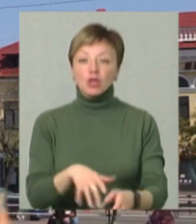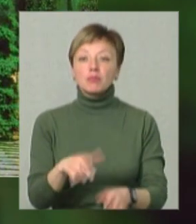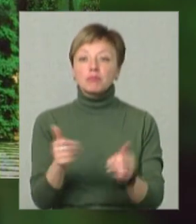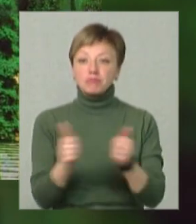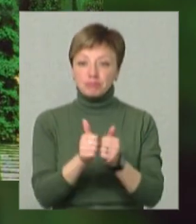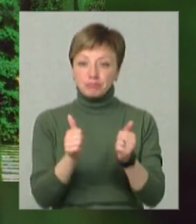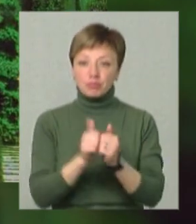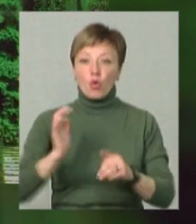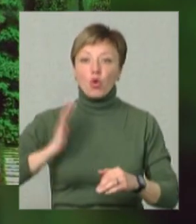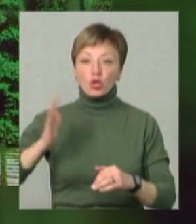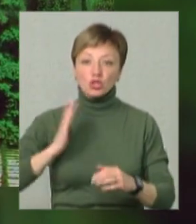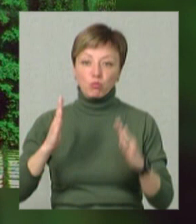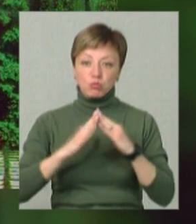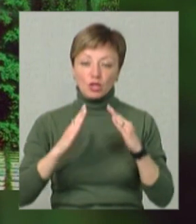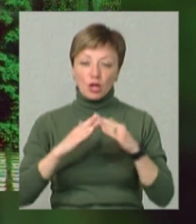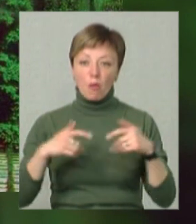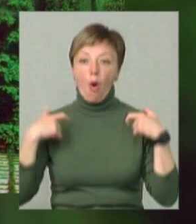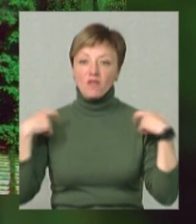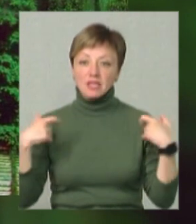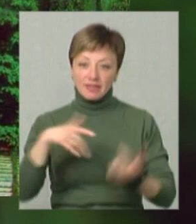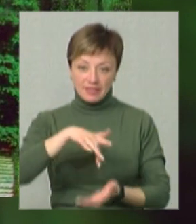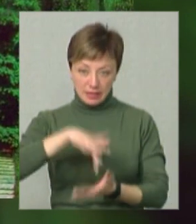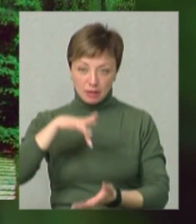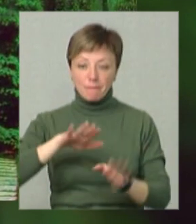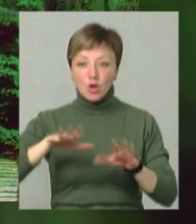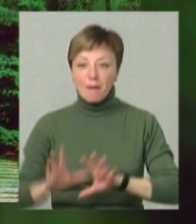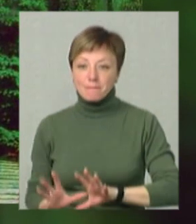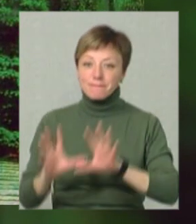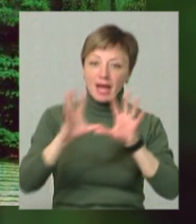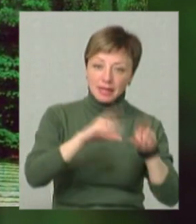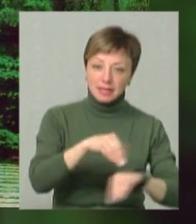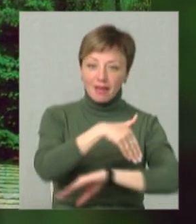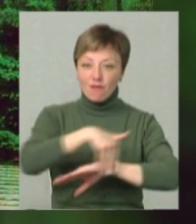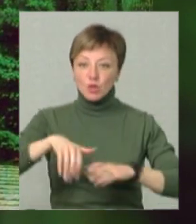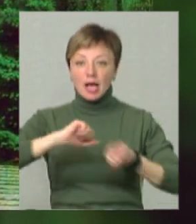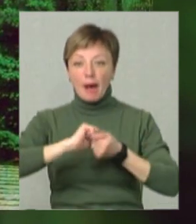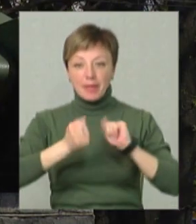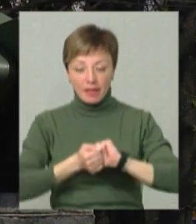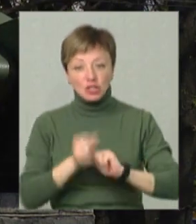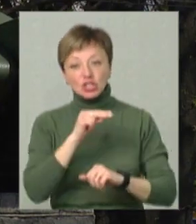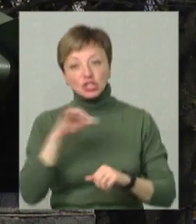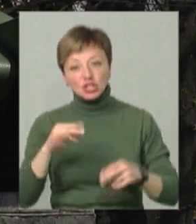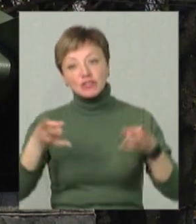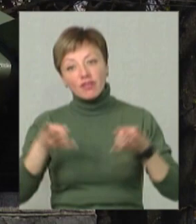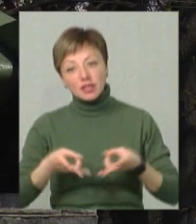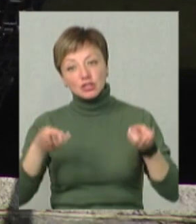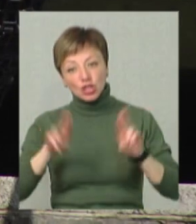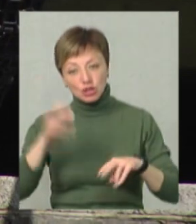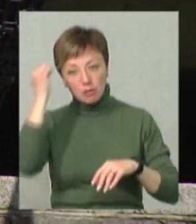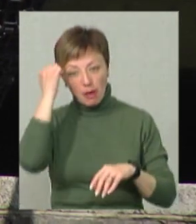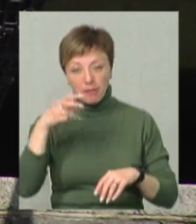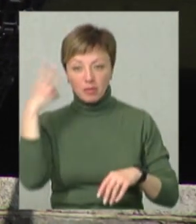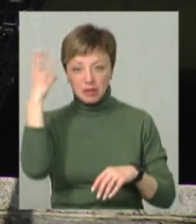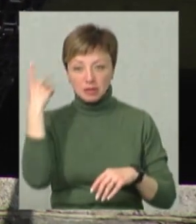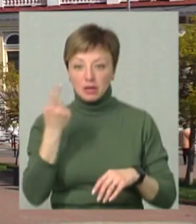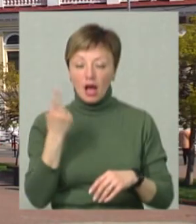він стояв поруч з колишнім будинком офіцерів у середмісті Хмельницького. Потім його перенесли на вулицю Кам'янецьку. Чи варто залишити пам'ятник в